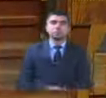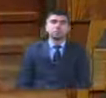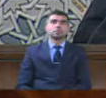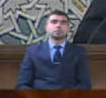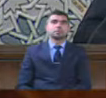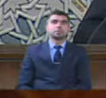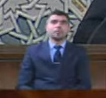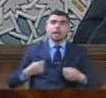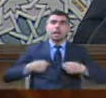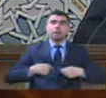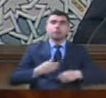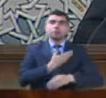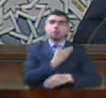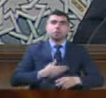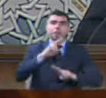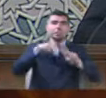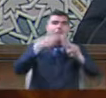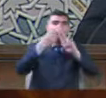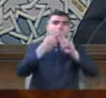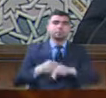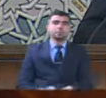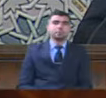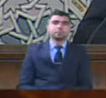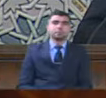كلمة السيد رئيس الحكومة.